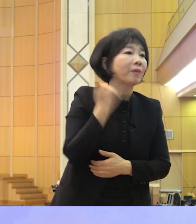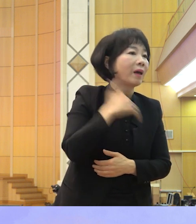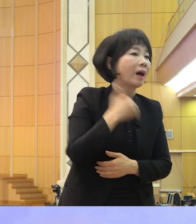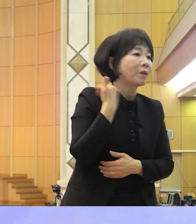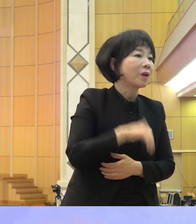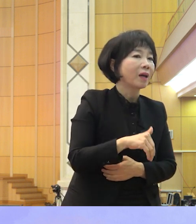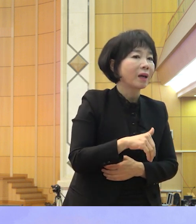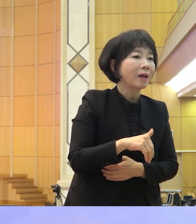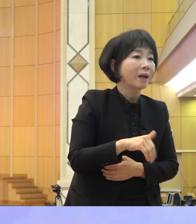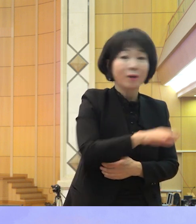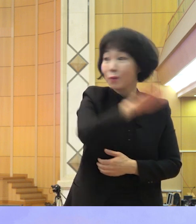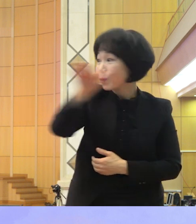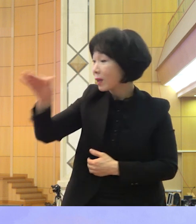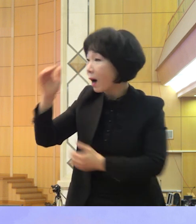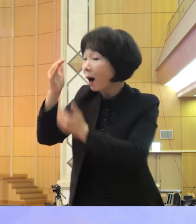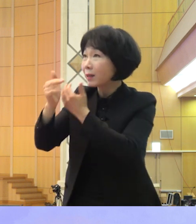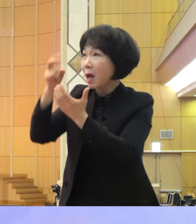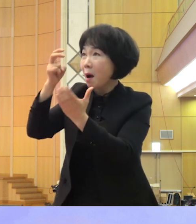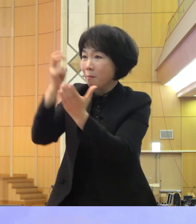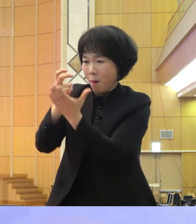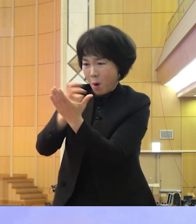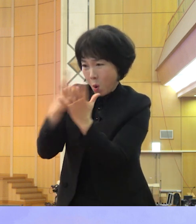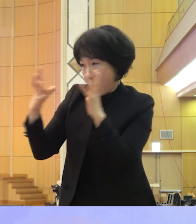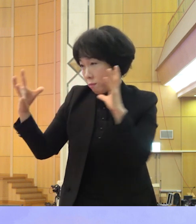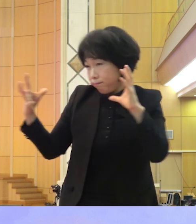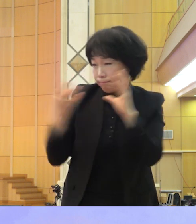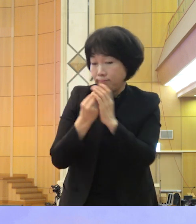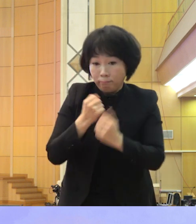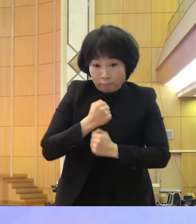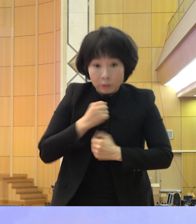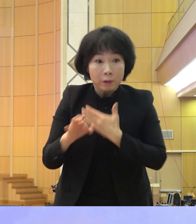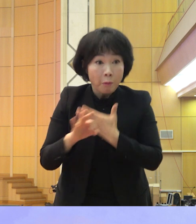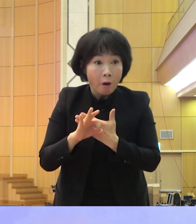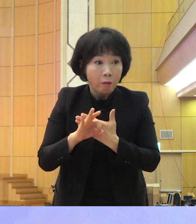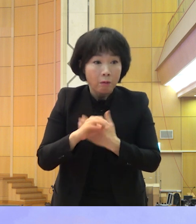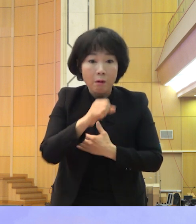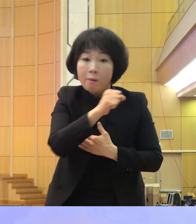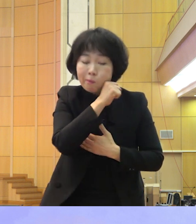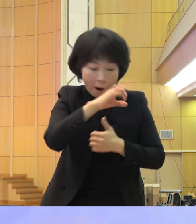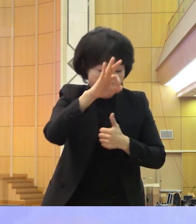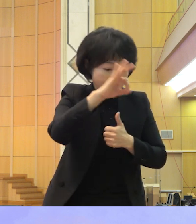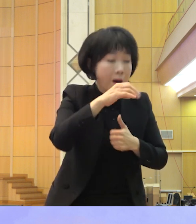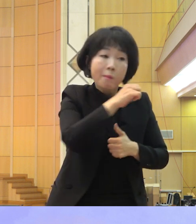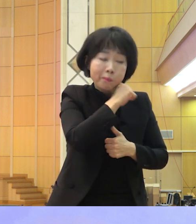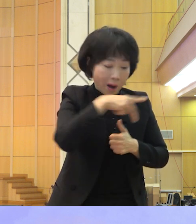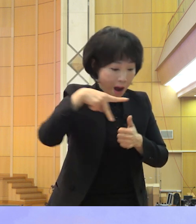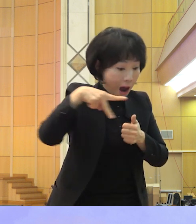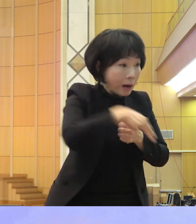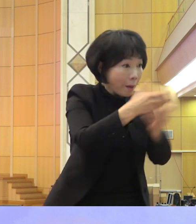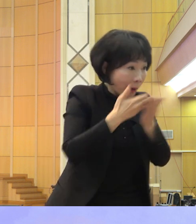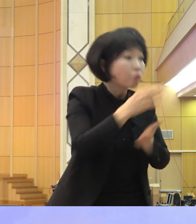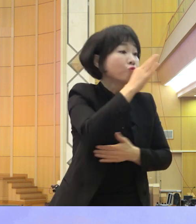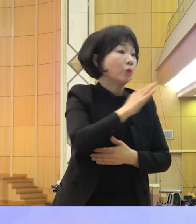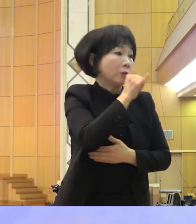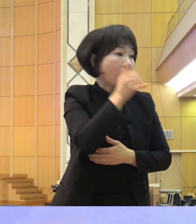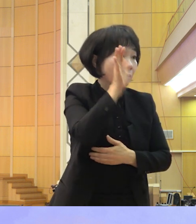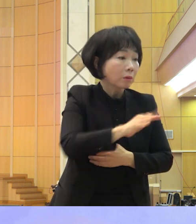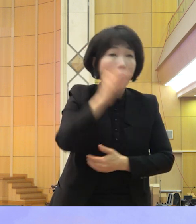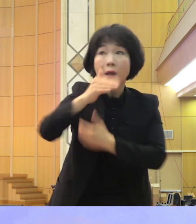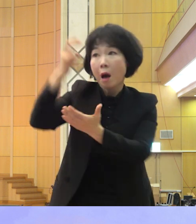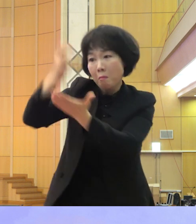하나님의 율법의 말씀을 다 지킨다면은 할례 받은 것이 유익한데,